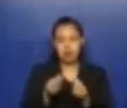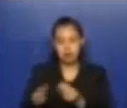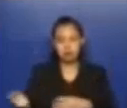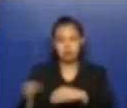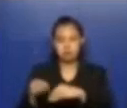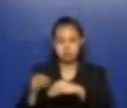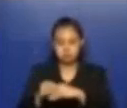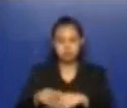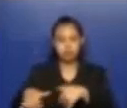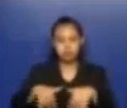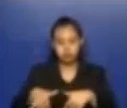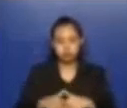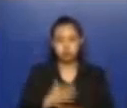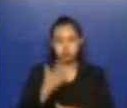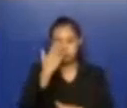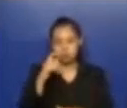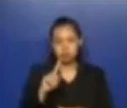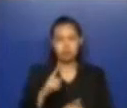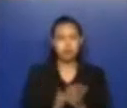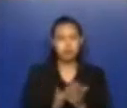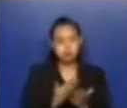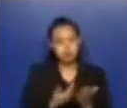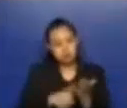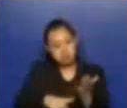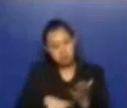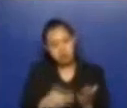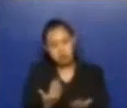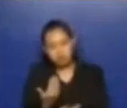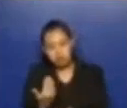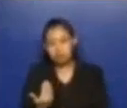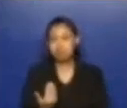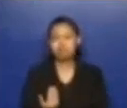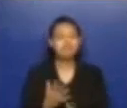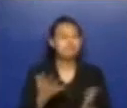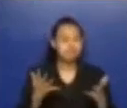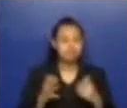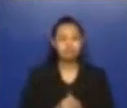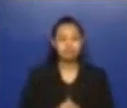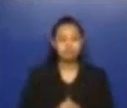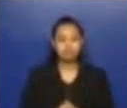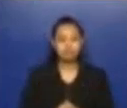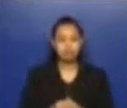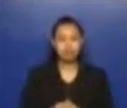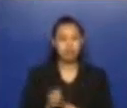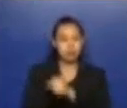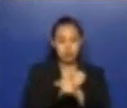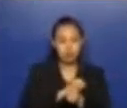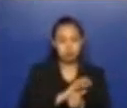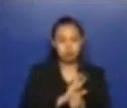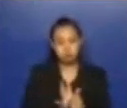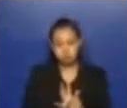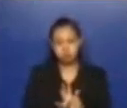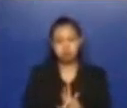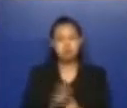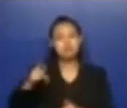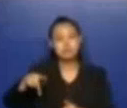ยรายได้ที่ขาดรวมถึงงบประมาณที่ใช้ดูแลในการเกิดโรคระบาดเป็นกรณีพิเศ